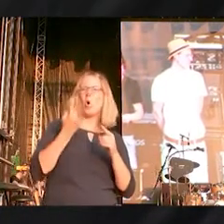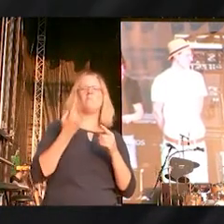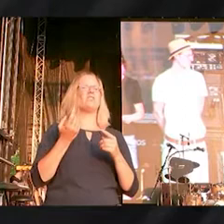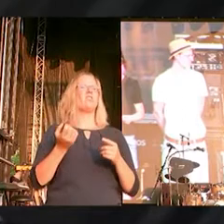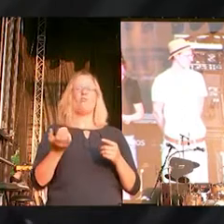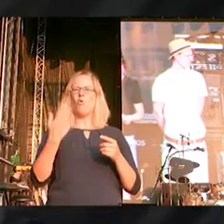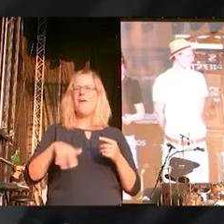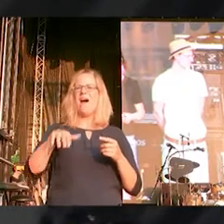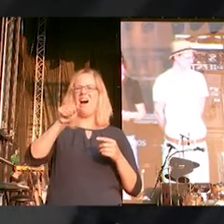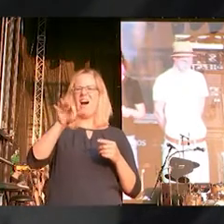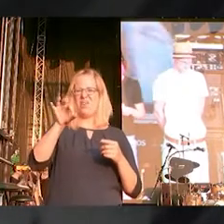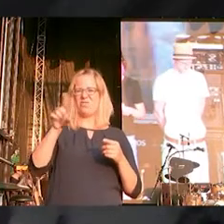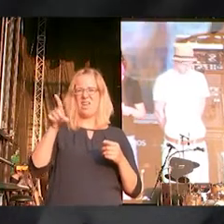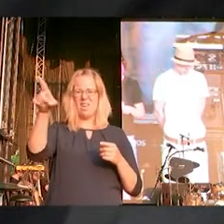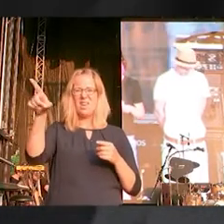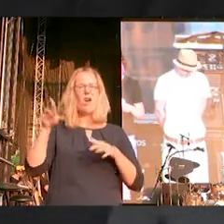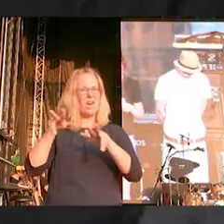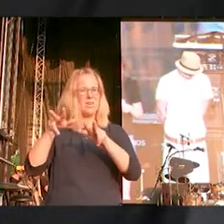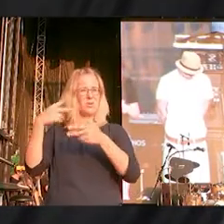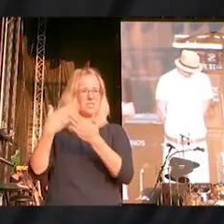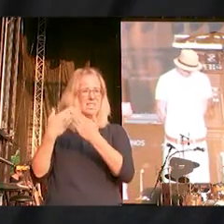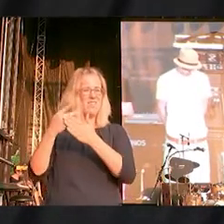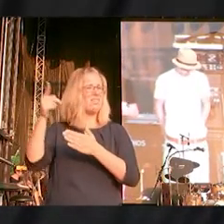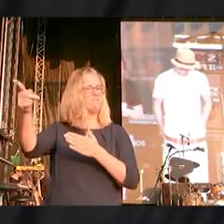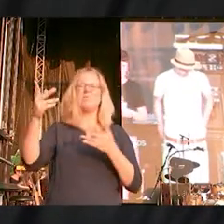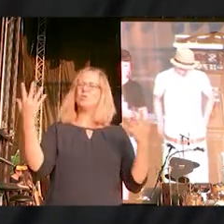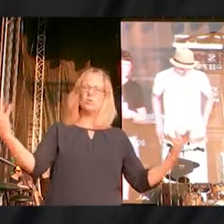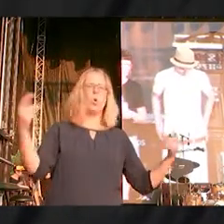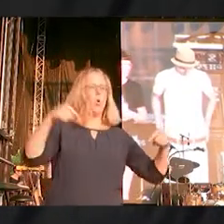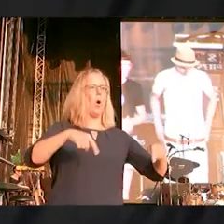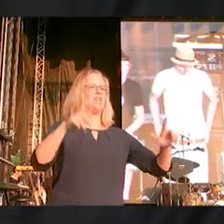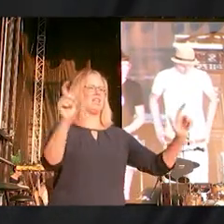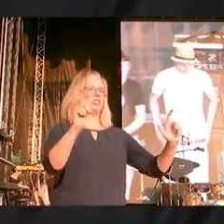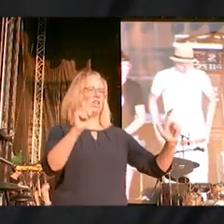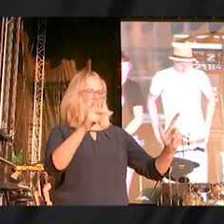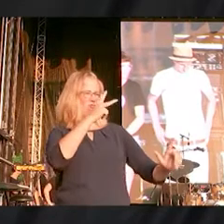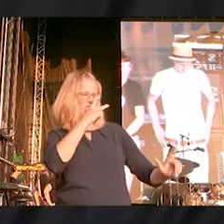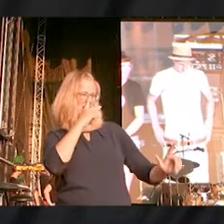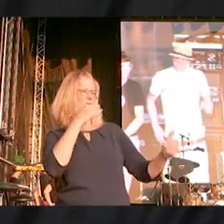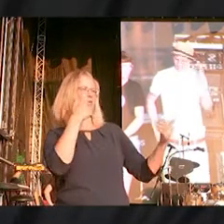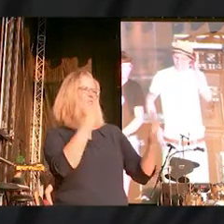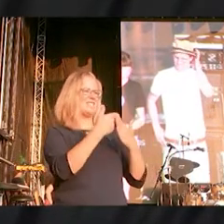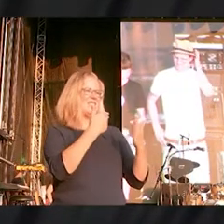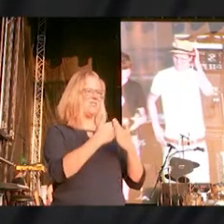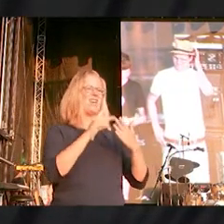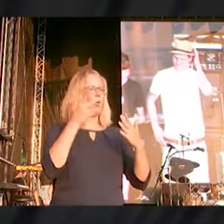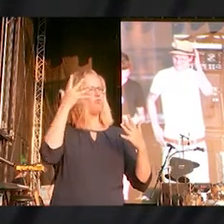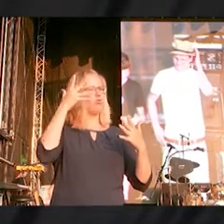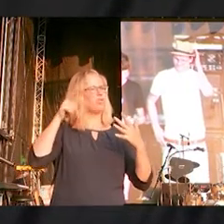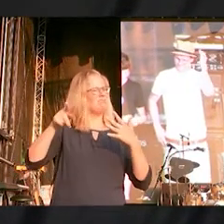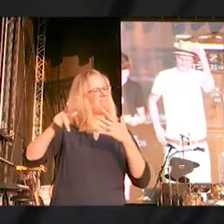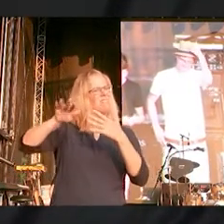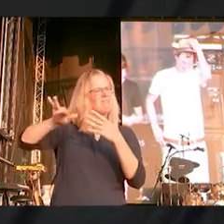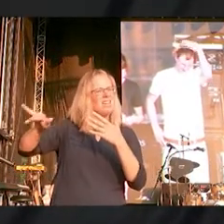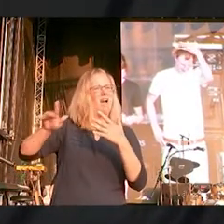heute schon haben. Das passiert ohne eine AfD-Regierung. Deswegen muss diese Handreichung, die wir heute